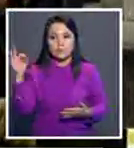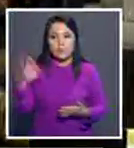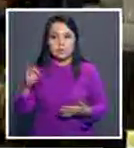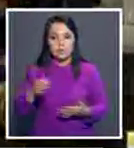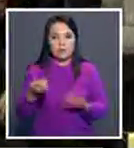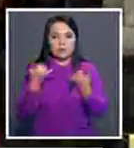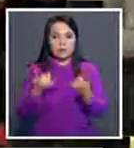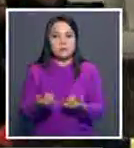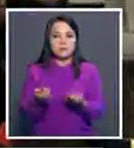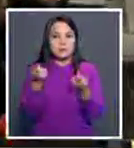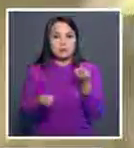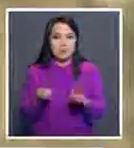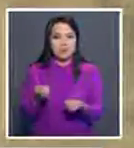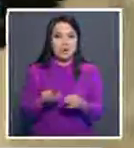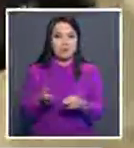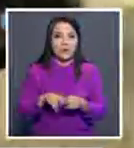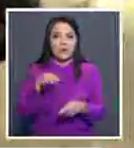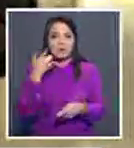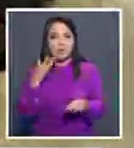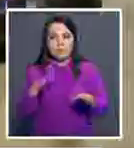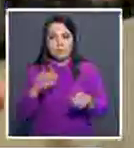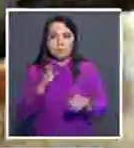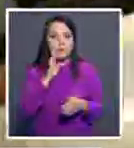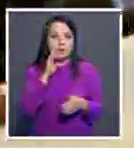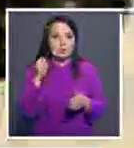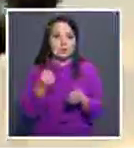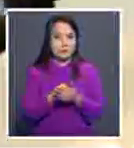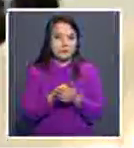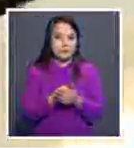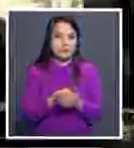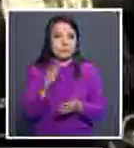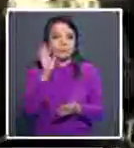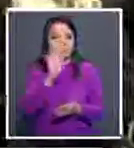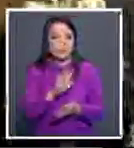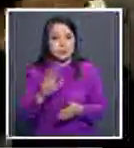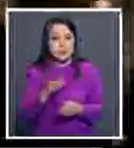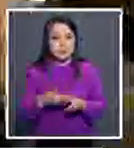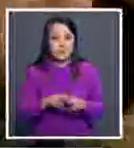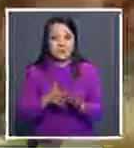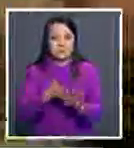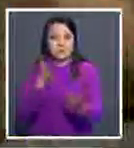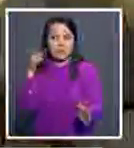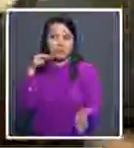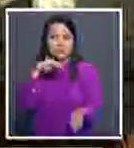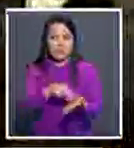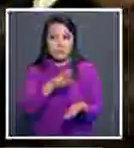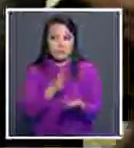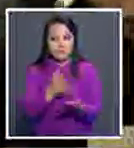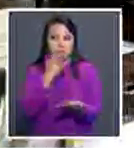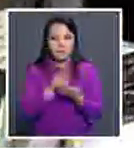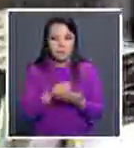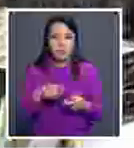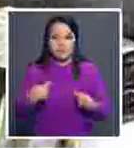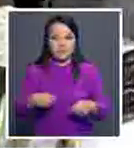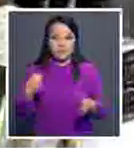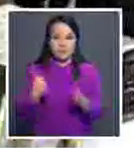сатылады. Сондықтан Нью-Йоркте жергілікті уақытпен таңғы сағат 5-тен бастап дүкендердің алдында ұзын сонар кезек түзілді. Сауда түнге